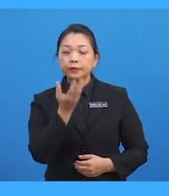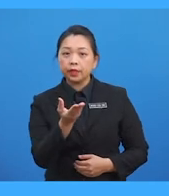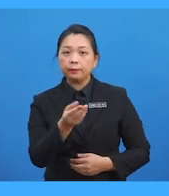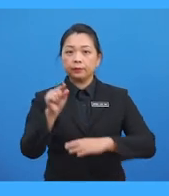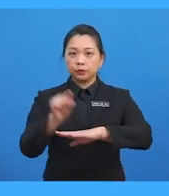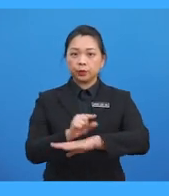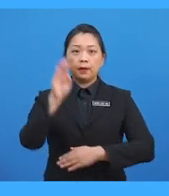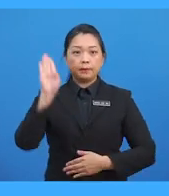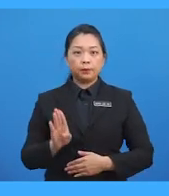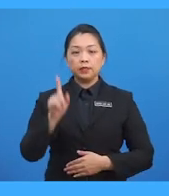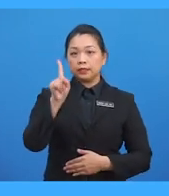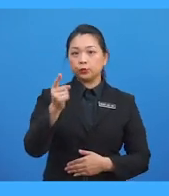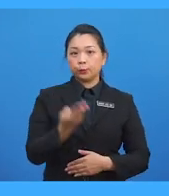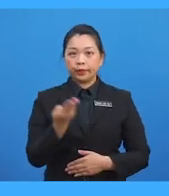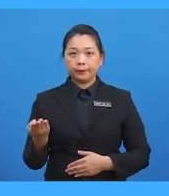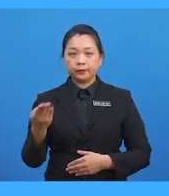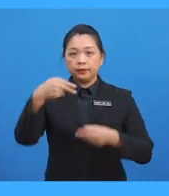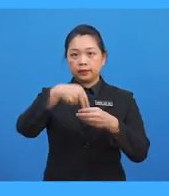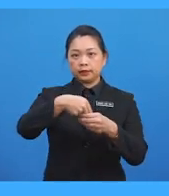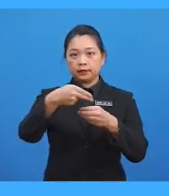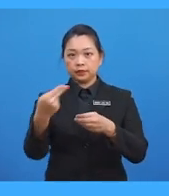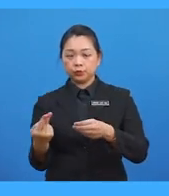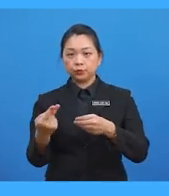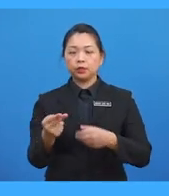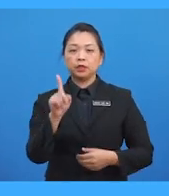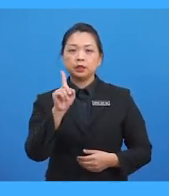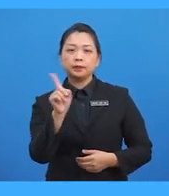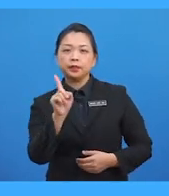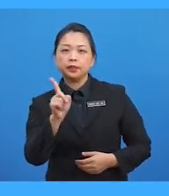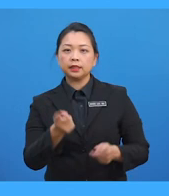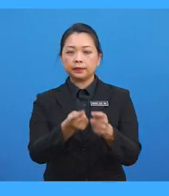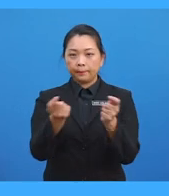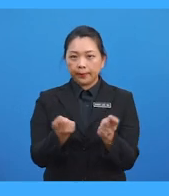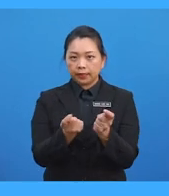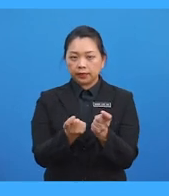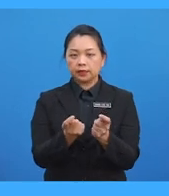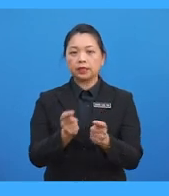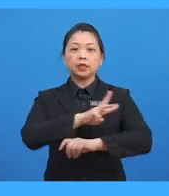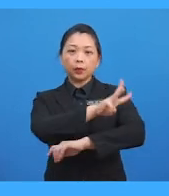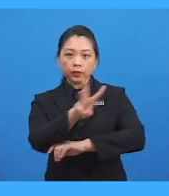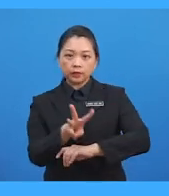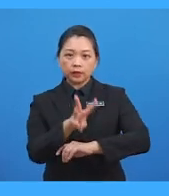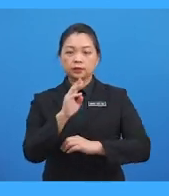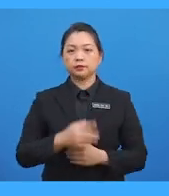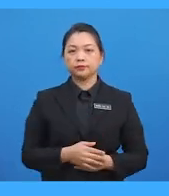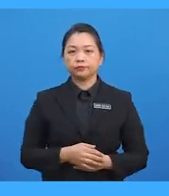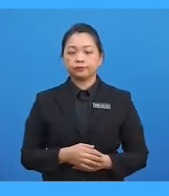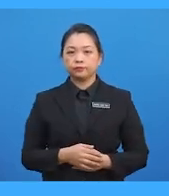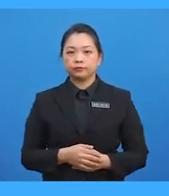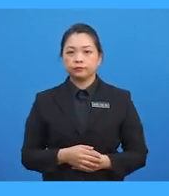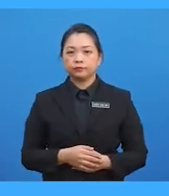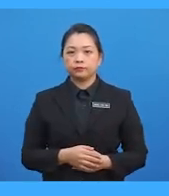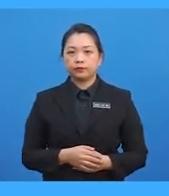bahawa sesuatu barangan itu dihasilkan di sesuatu kawasan atau tempat tertentu.